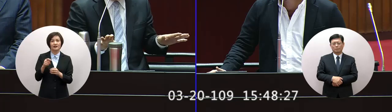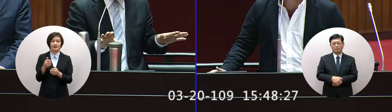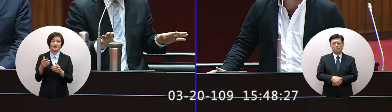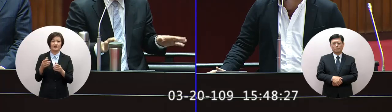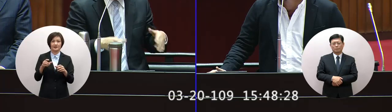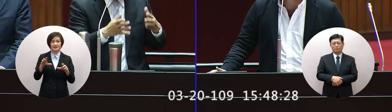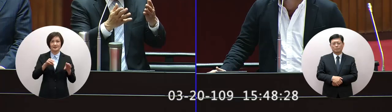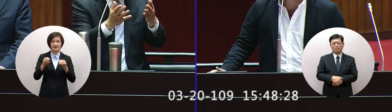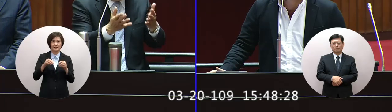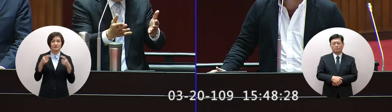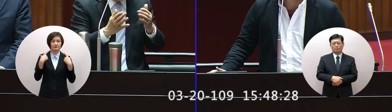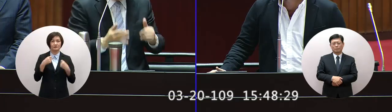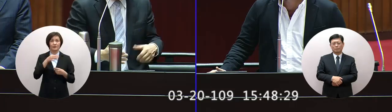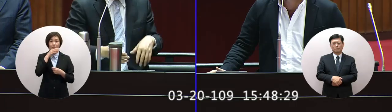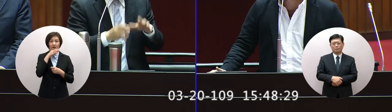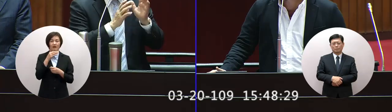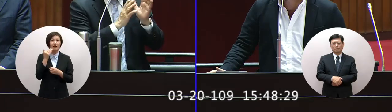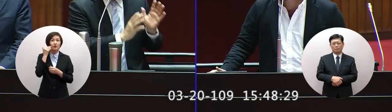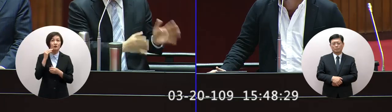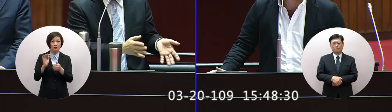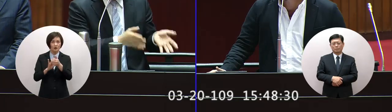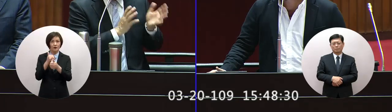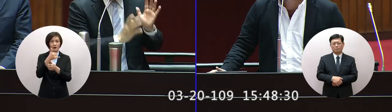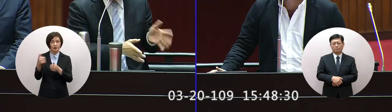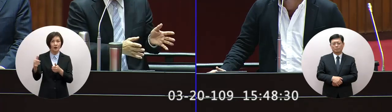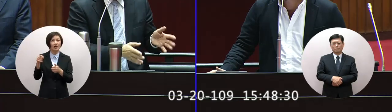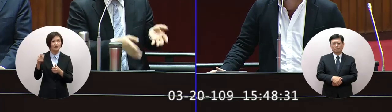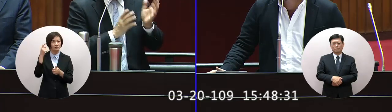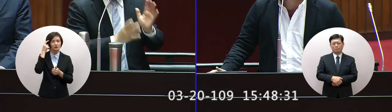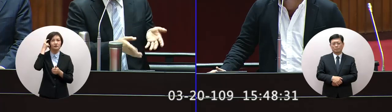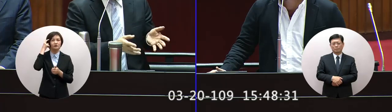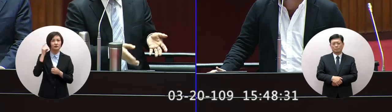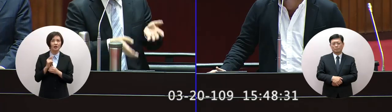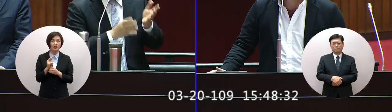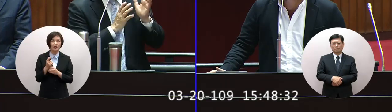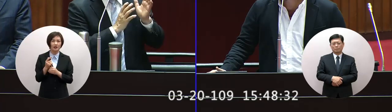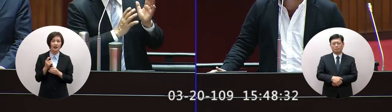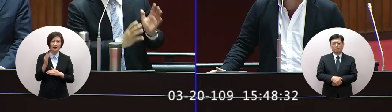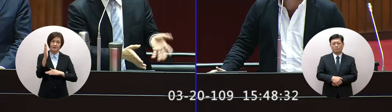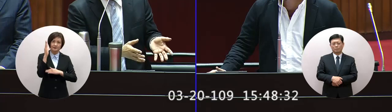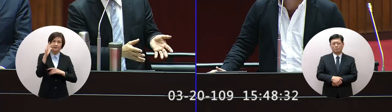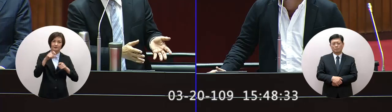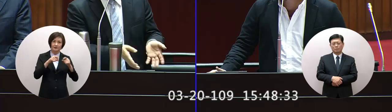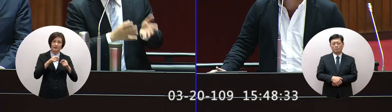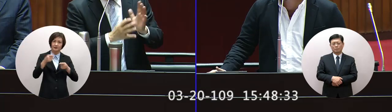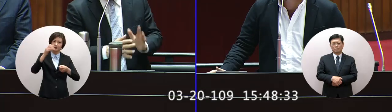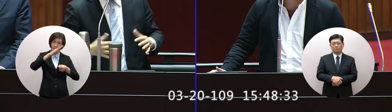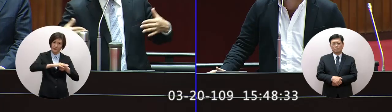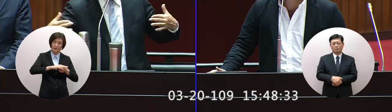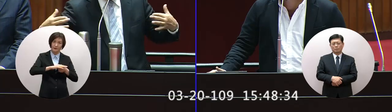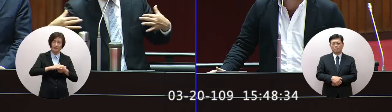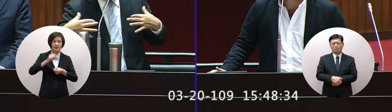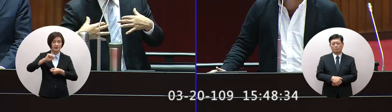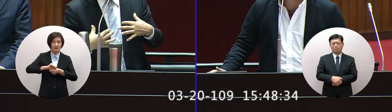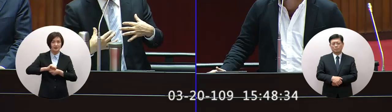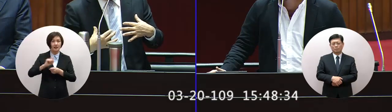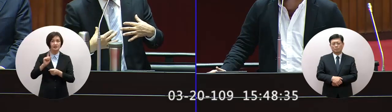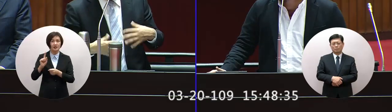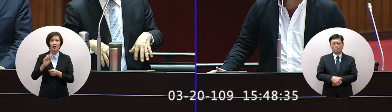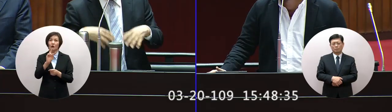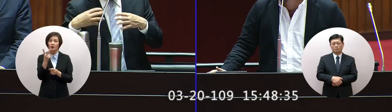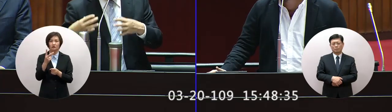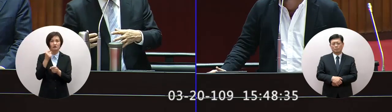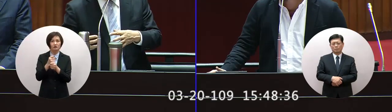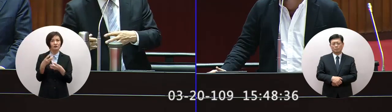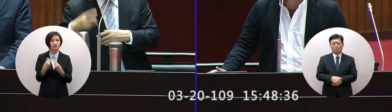比较能了解。所以委员，你如果在这一方面觉得有哪些政府可以做，以及应该怎么